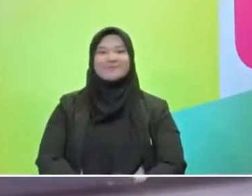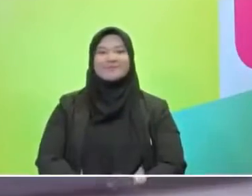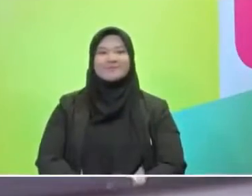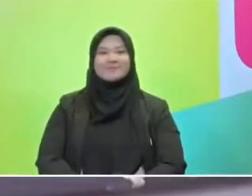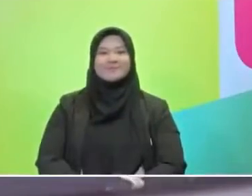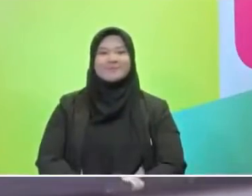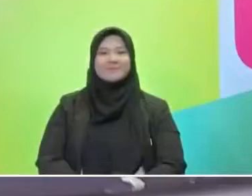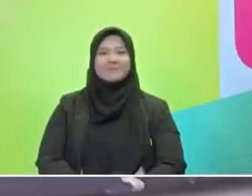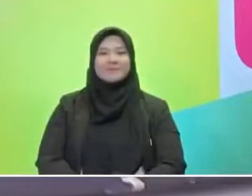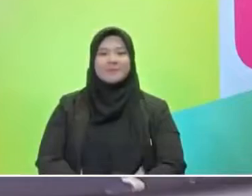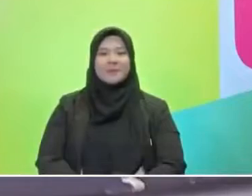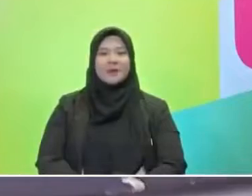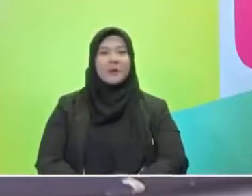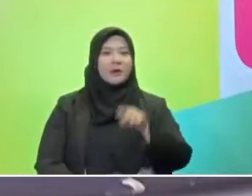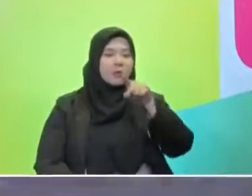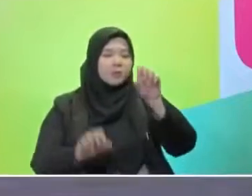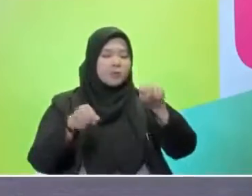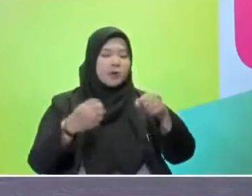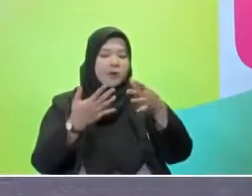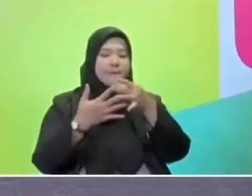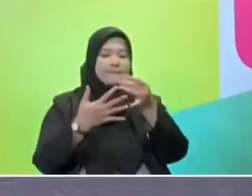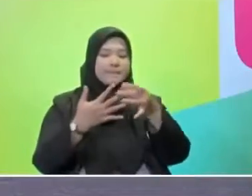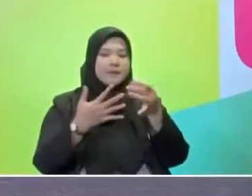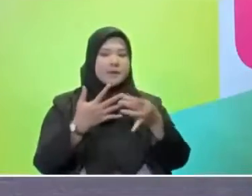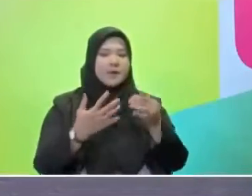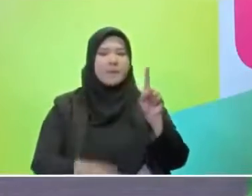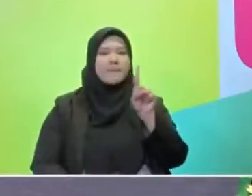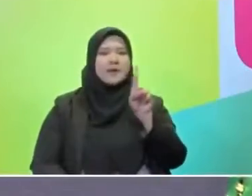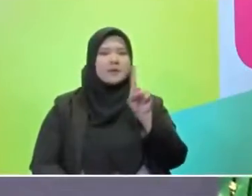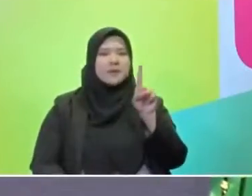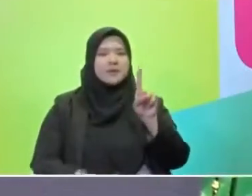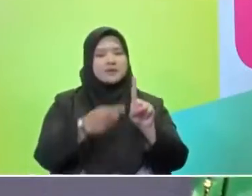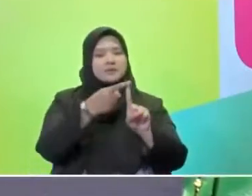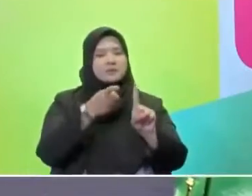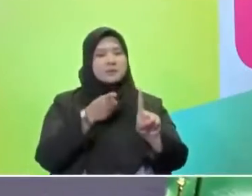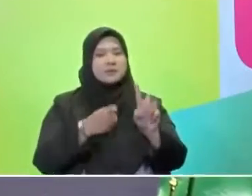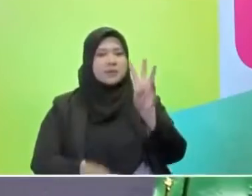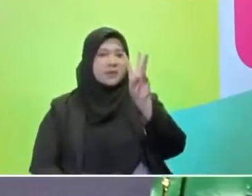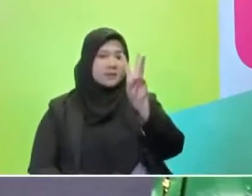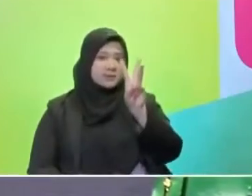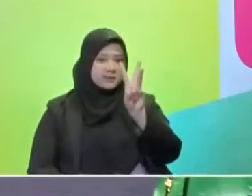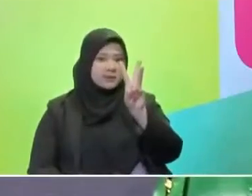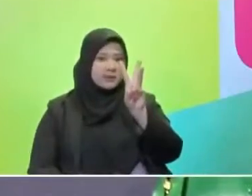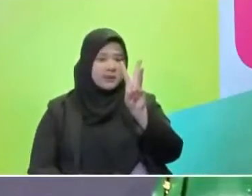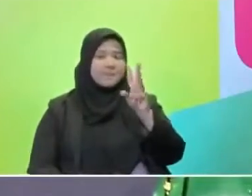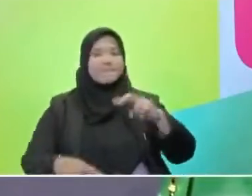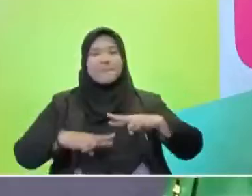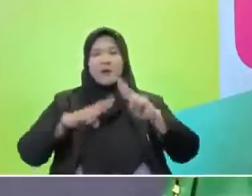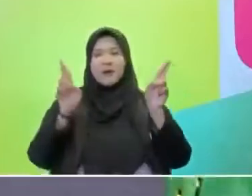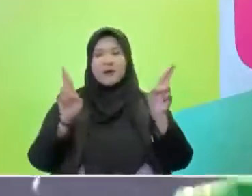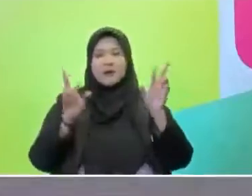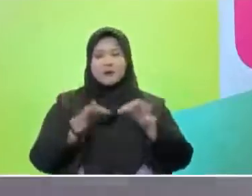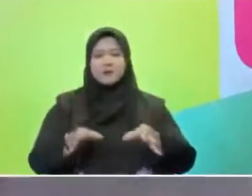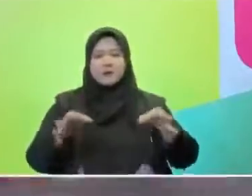belajar? Apa tadi cuba ingat? Hari gawai. Hari gawai, pesta keamatan.